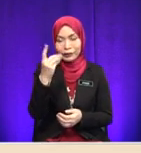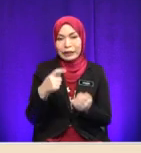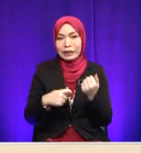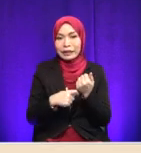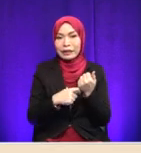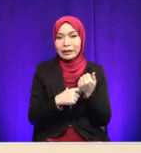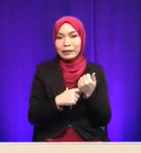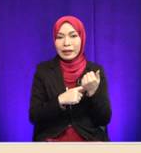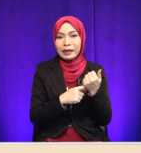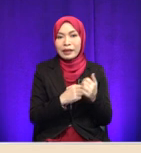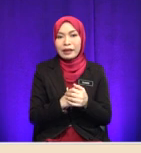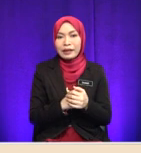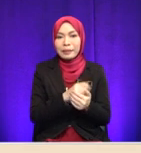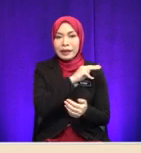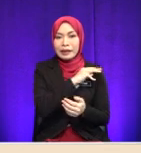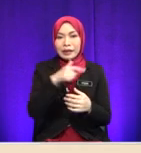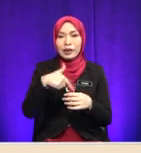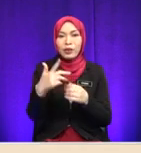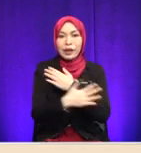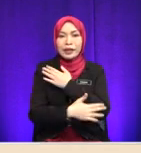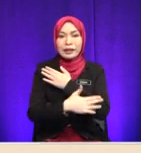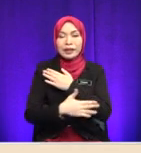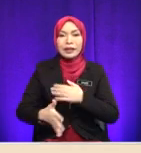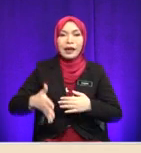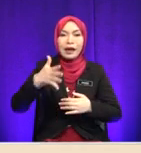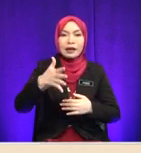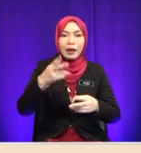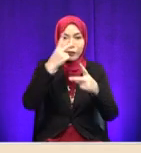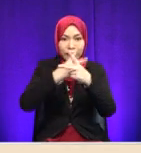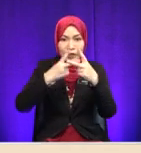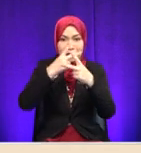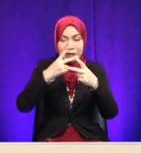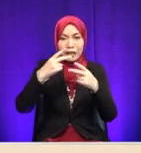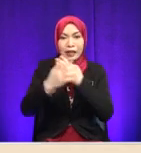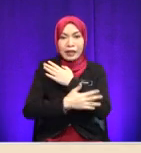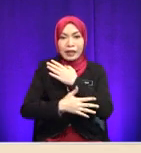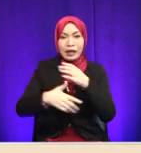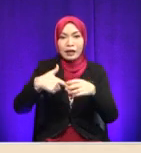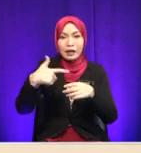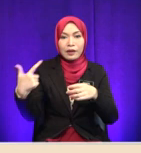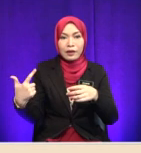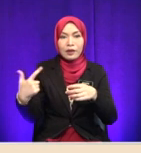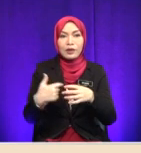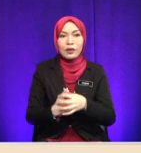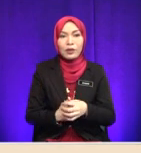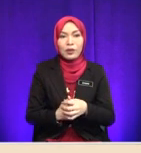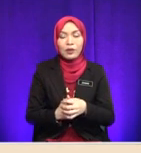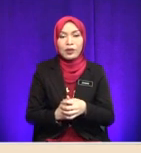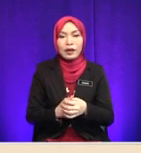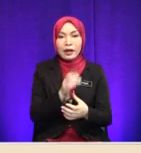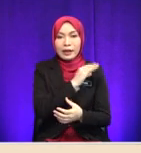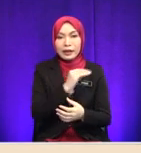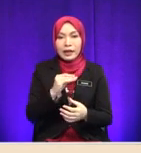akan mengadakan lawatan kerja ke Republik Uzbekistan dan Republik Kazakhstan. Yang Berhormat Datuk Kamarudin Jaafar akan diiringi